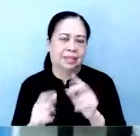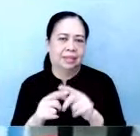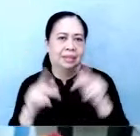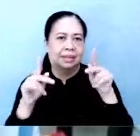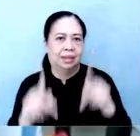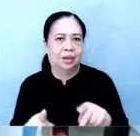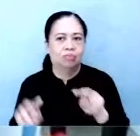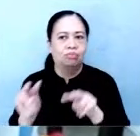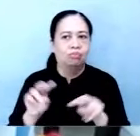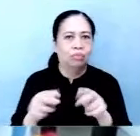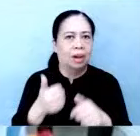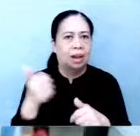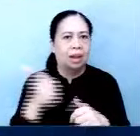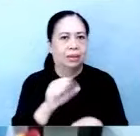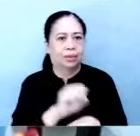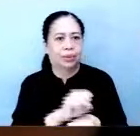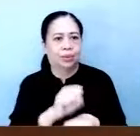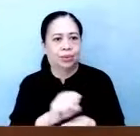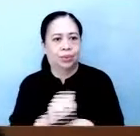sa iba pang task.